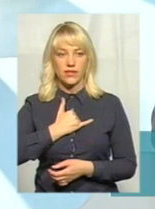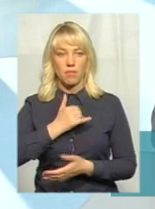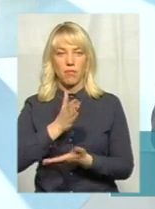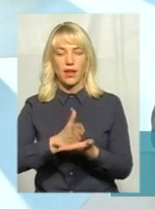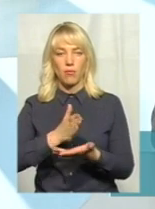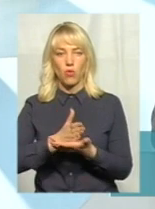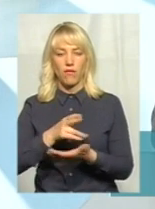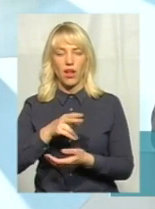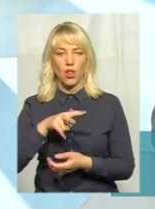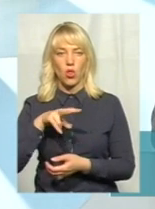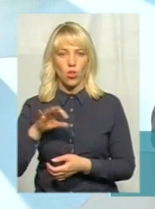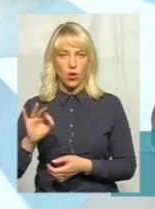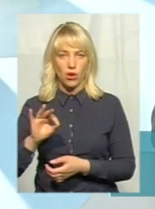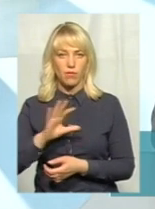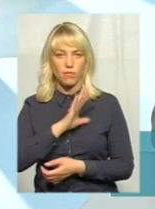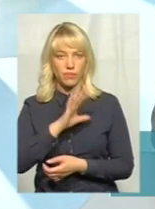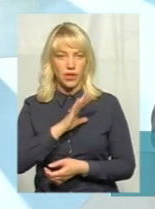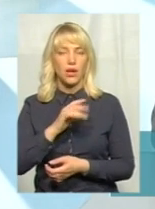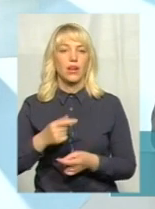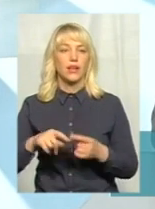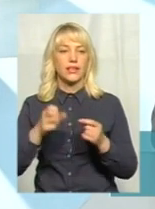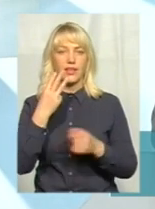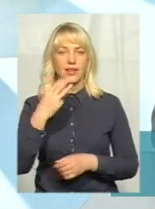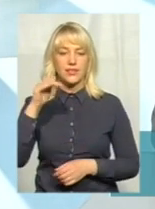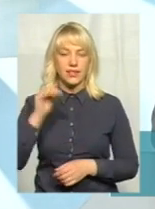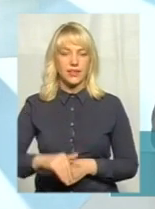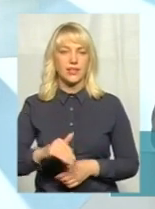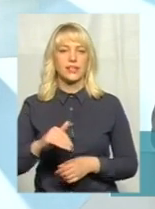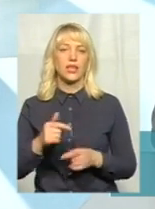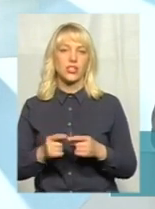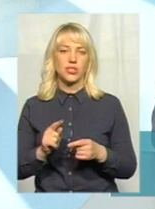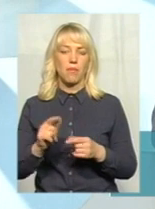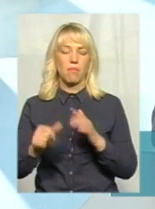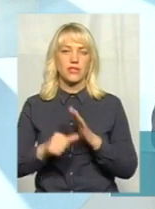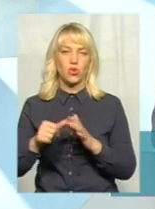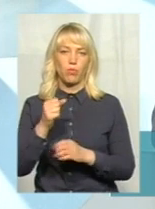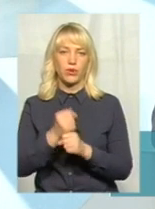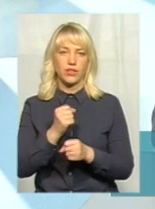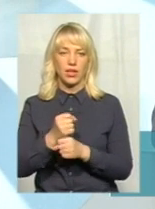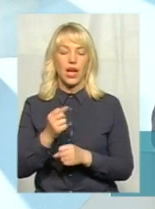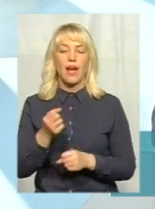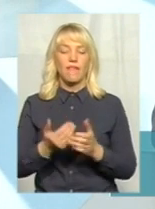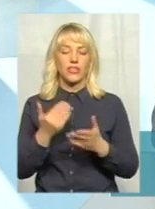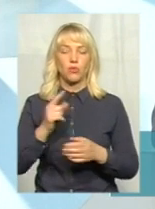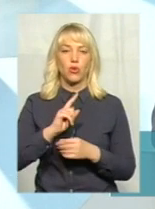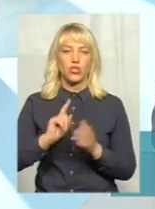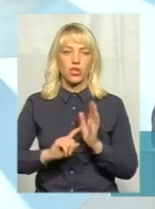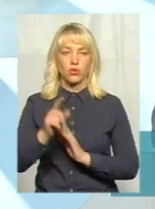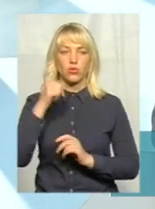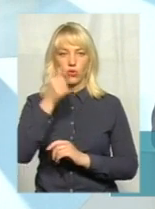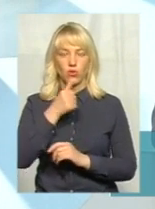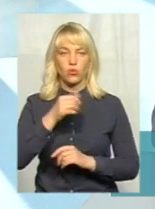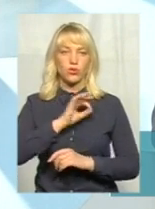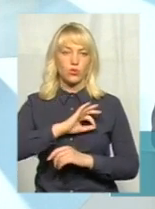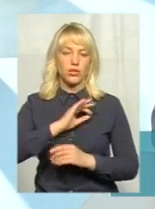перебувало на обліку 13 тисяч громадян, як безробітні були везені. А з початку року послуги скористались чуть більше 18